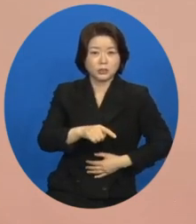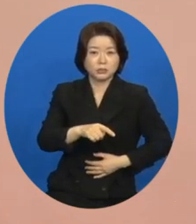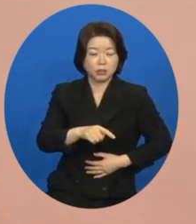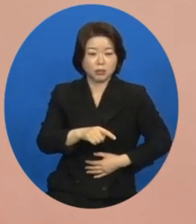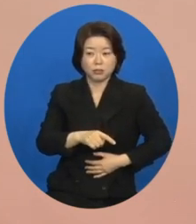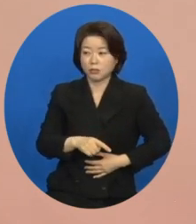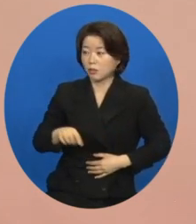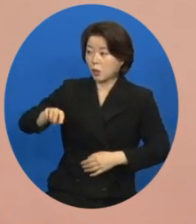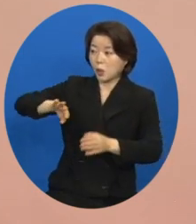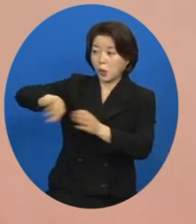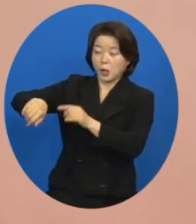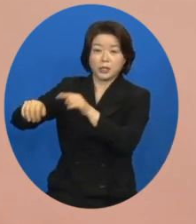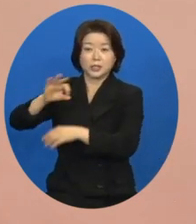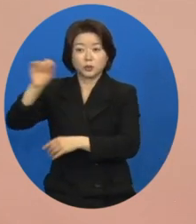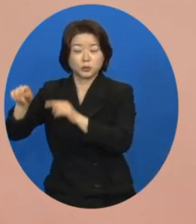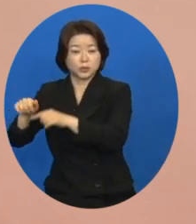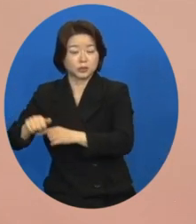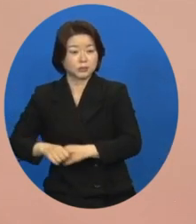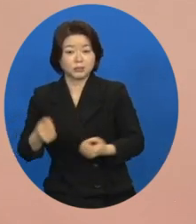없고, 대신